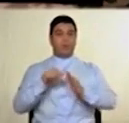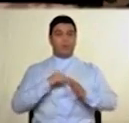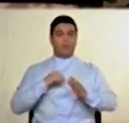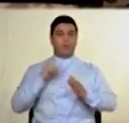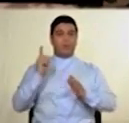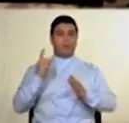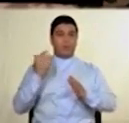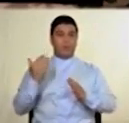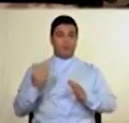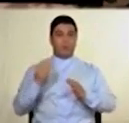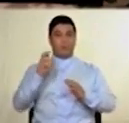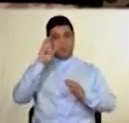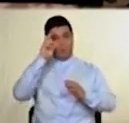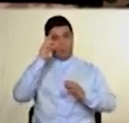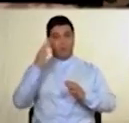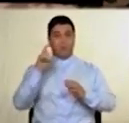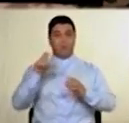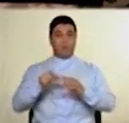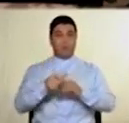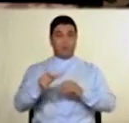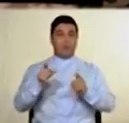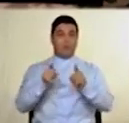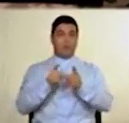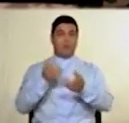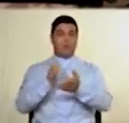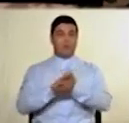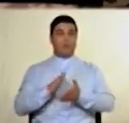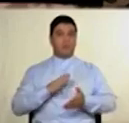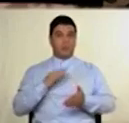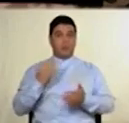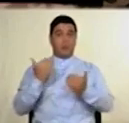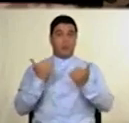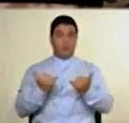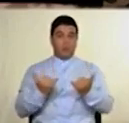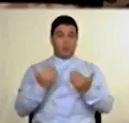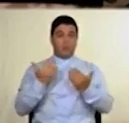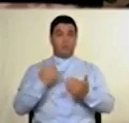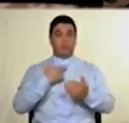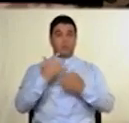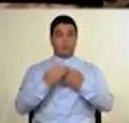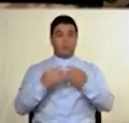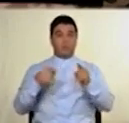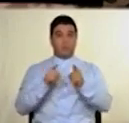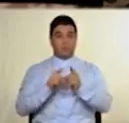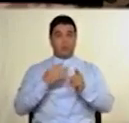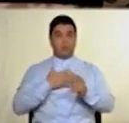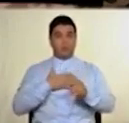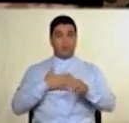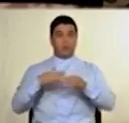qadimgi, demak, davlatlar va shaharlar bilan tanishib chiqqan edik. Endigi navbatda biz aynan